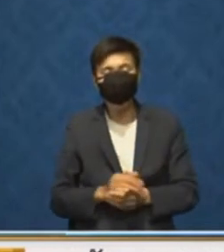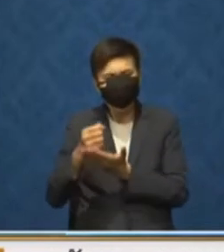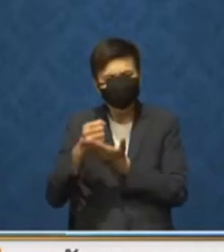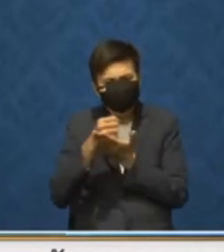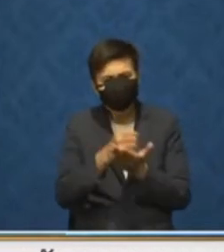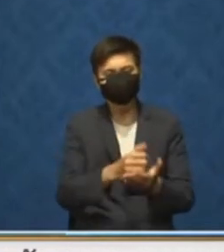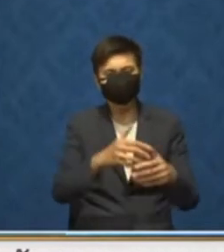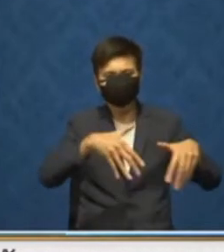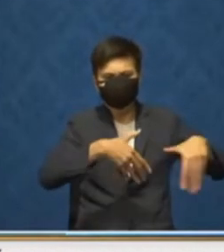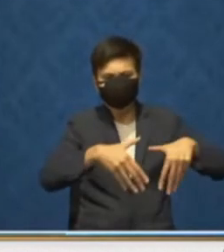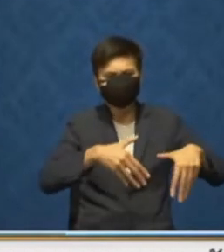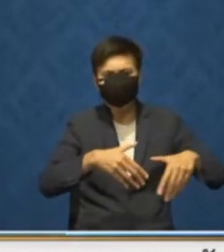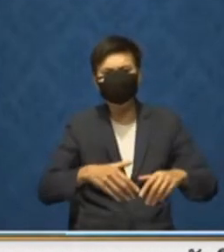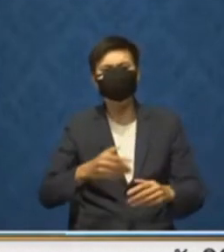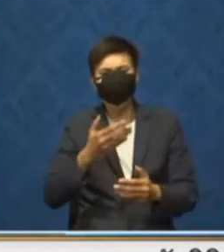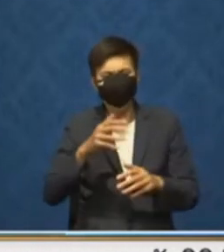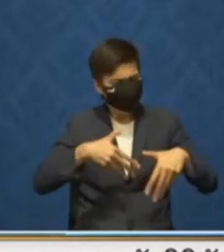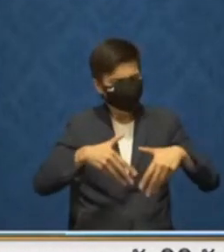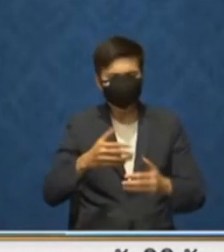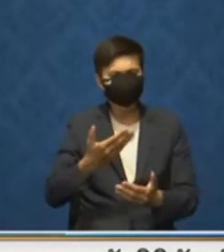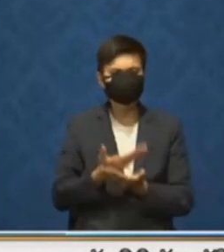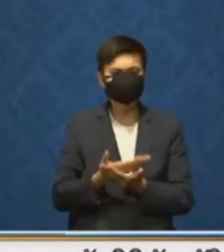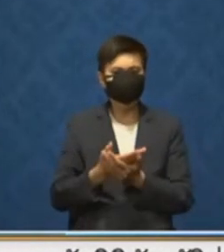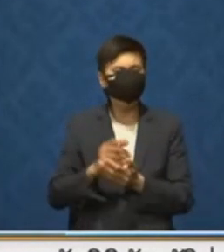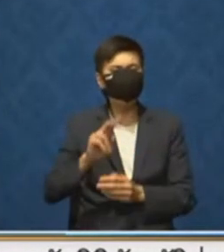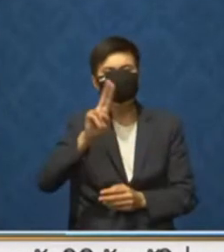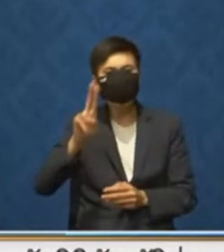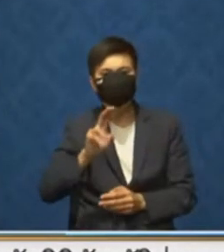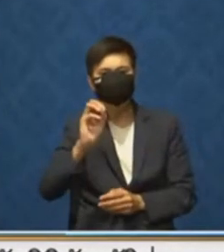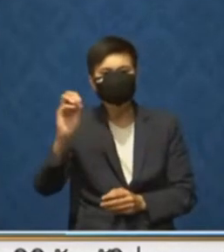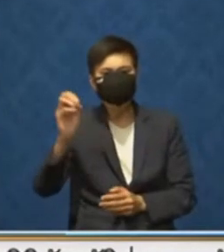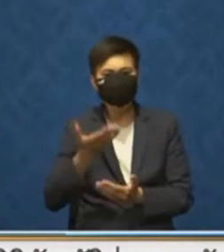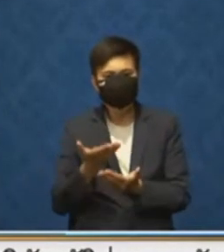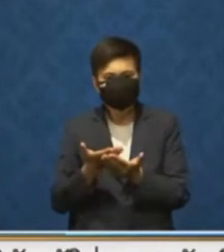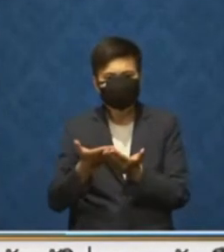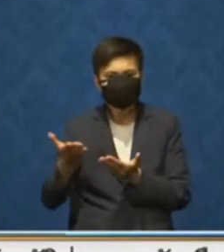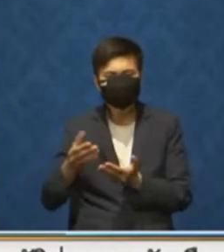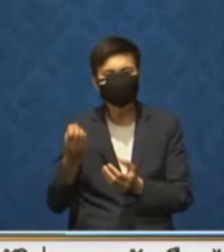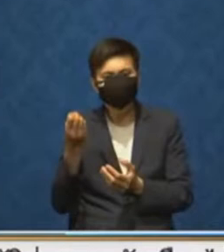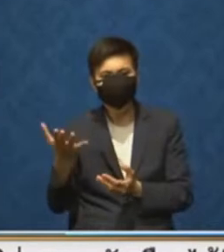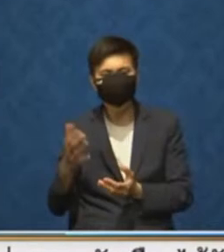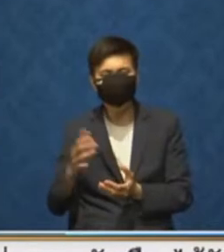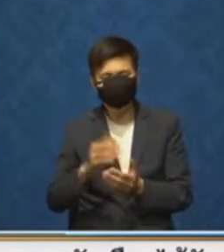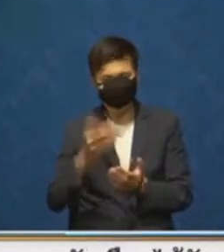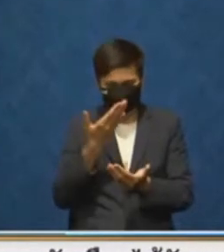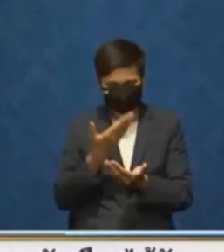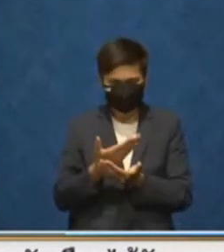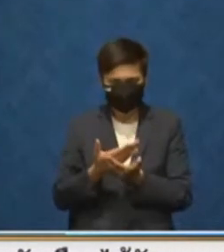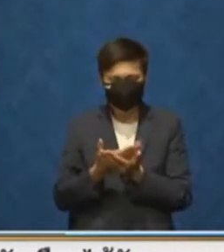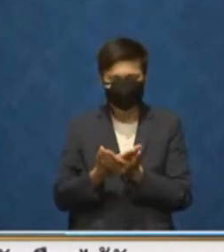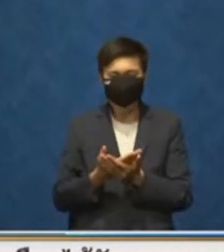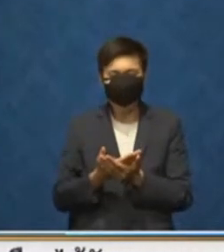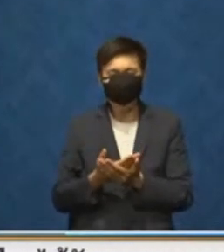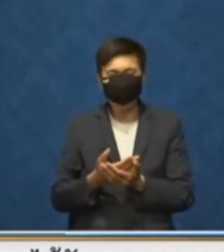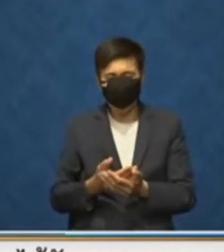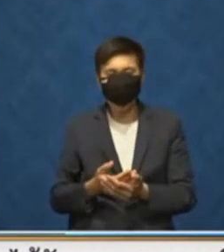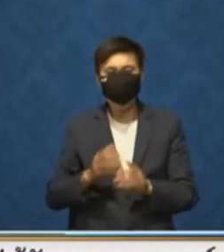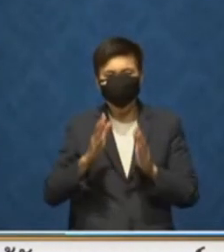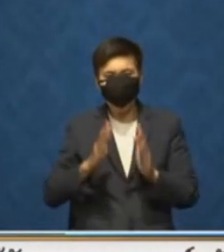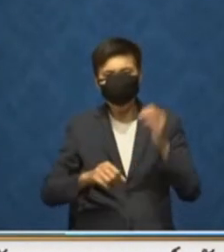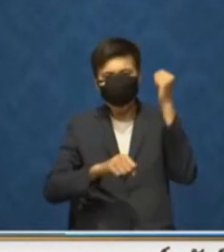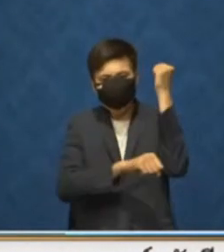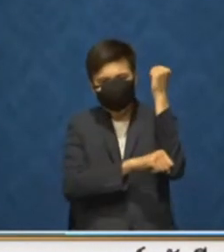เค้าไม่ได้ใช้นะครับซื้อมากเงินก็ออกนอกประเทศมากพี่น้องรักยากลำบากไม่มีเงิน